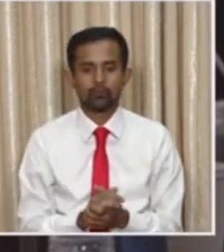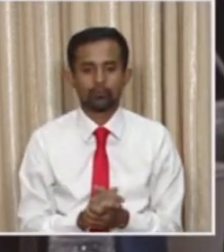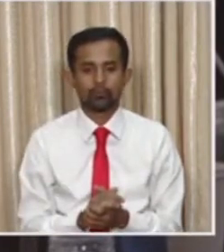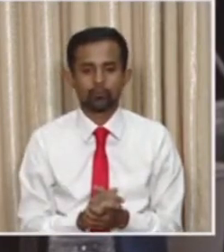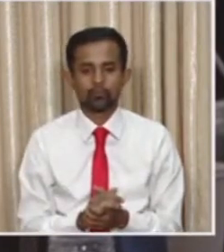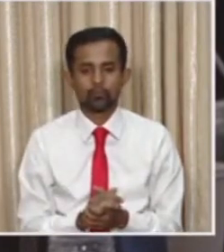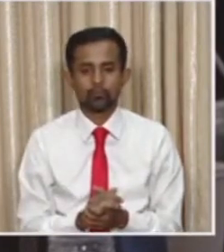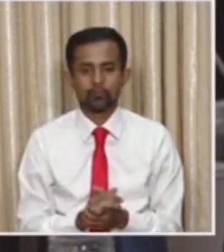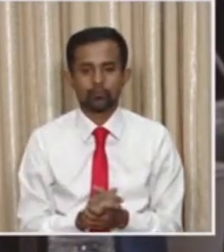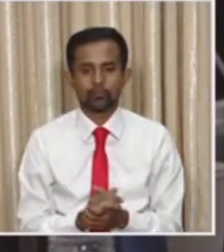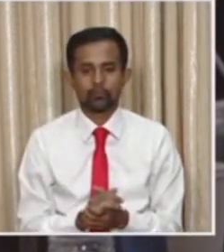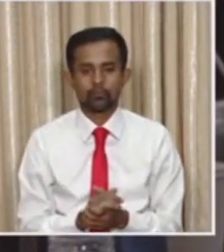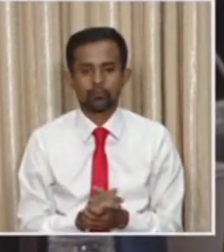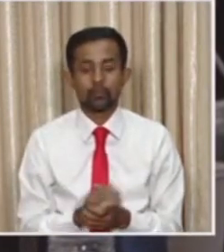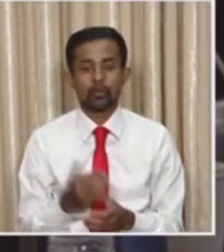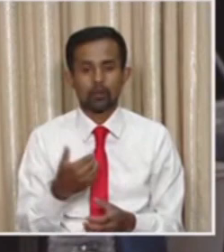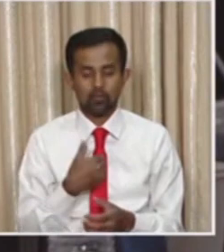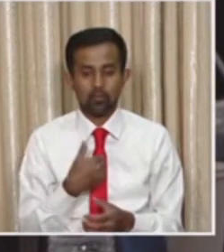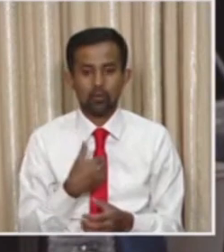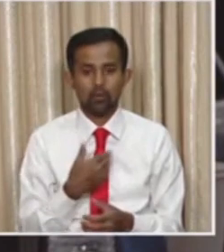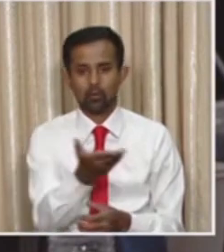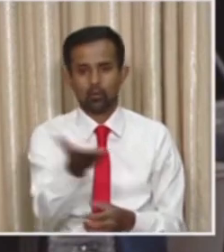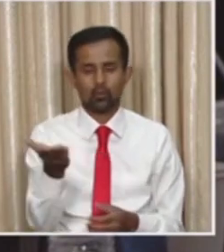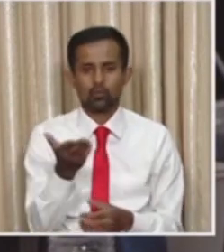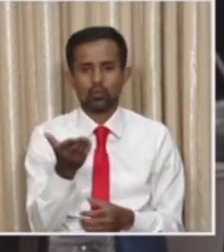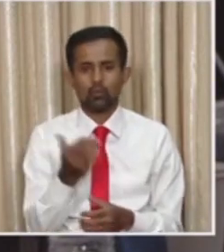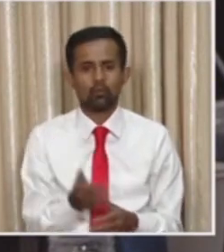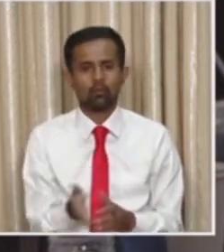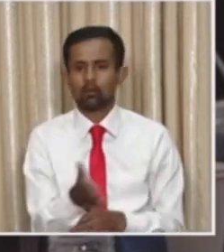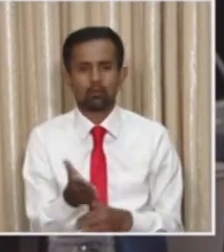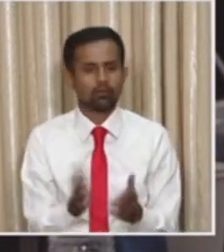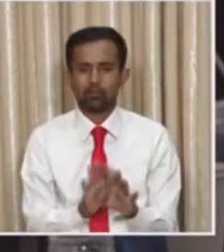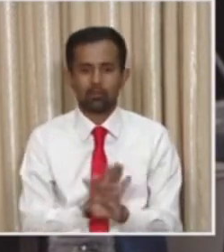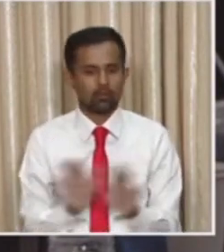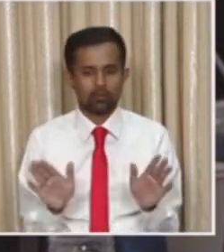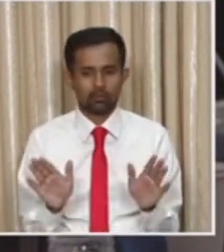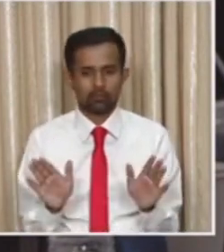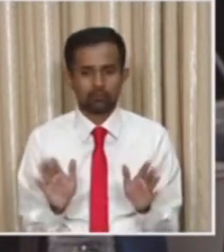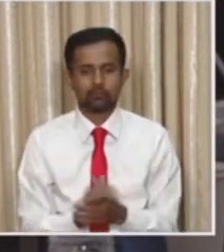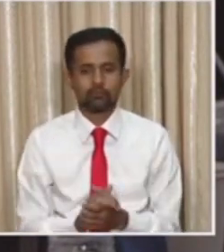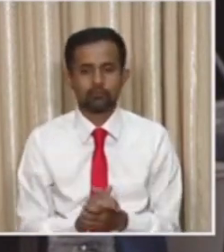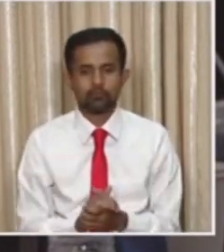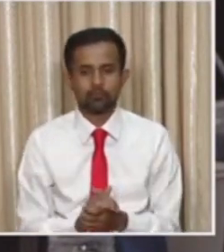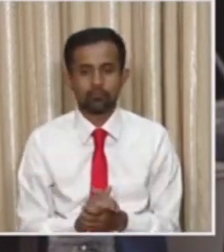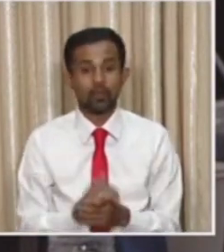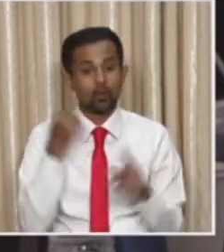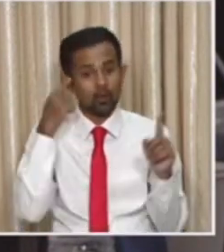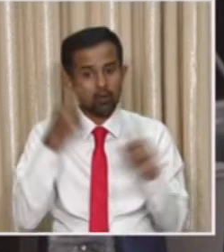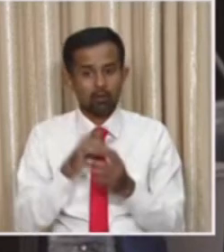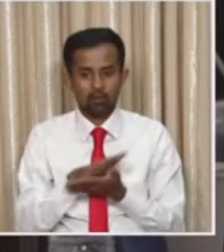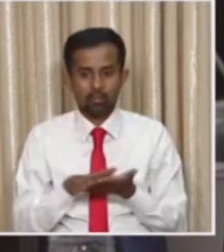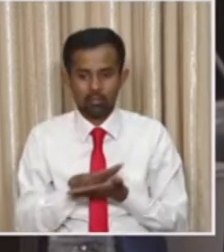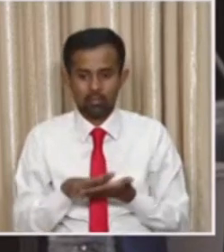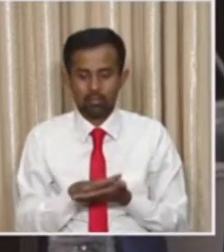நாங்கள் ஒன்றும் உங்களுடைய அடிமைகள் கிடையாது. இங்கே வடக்கு கிழக்கிலே இந்த தொல்பொருள் திணைக்களத்தினாலே ஒரு முறையான அகழ்வாய்வுகள் மேற்கொள்ளப்படவில்லை.